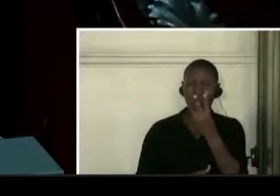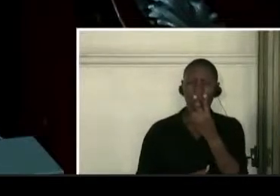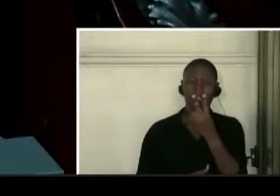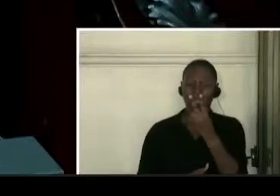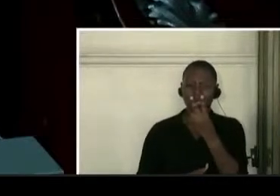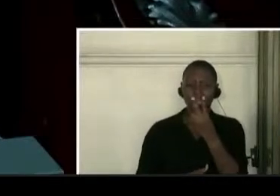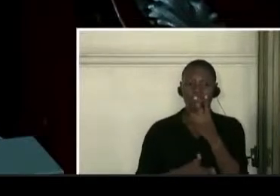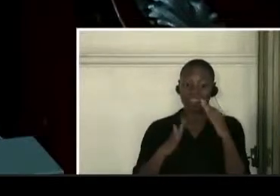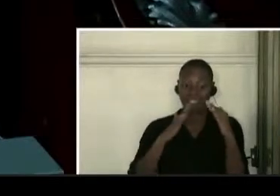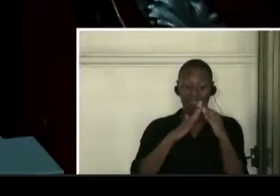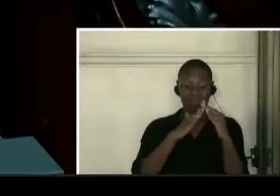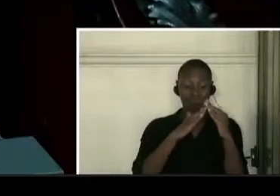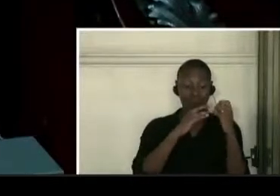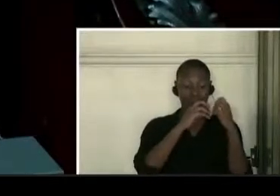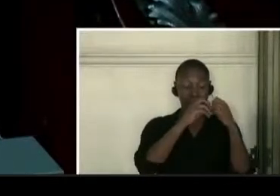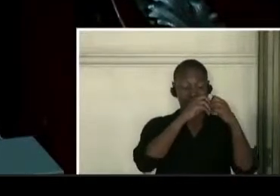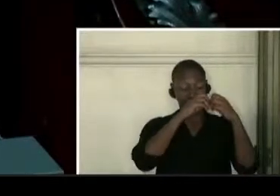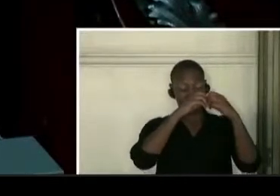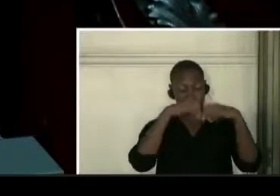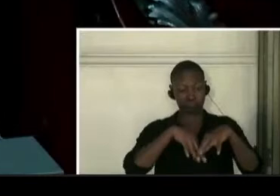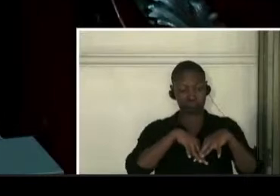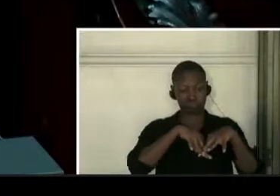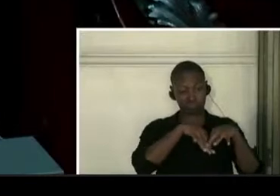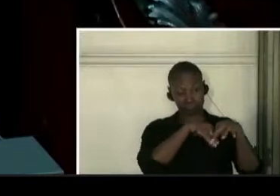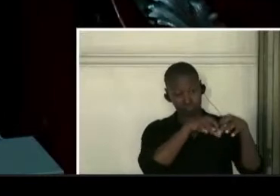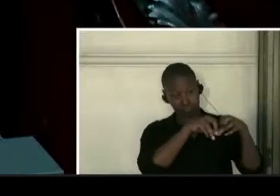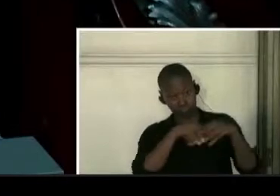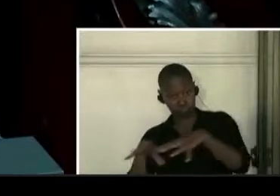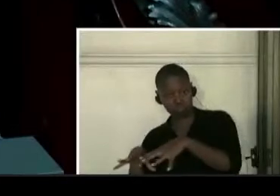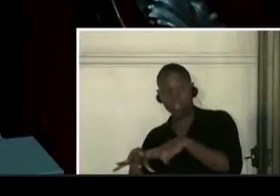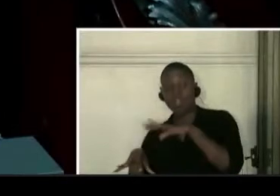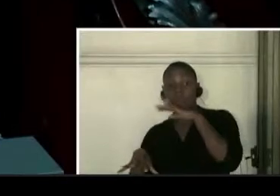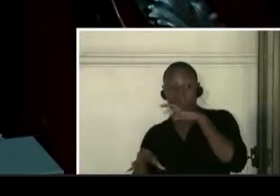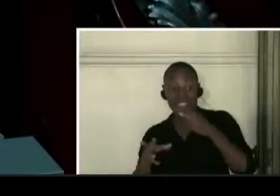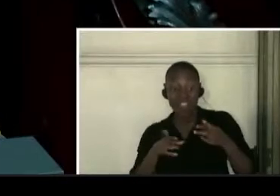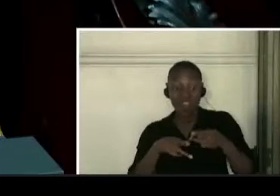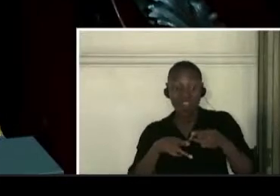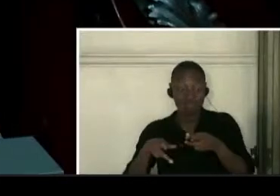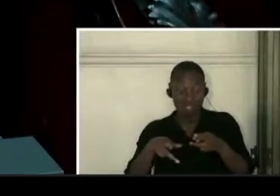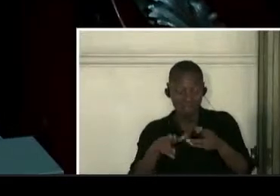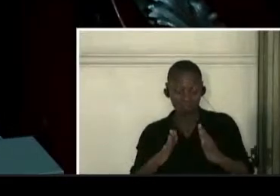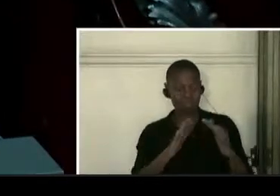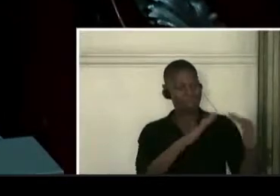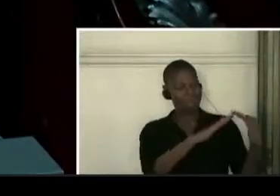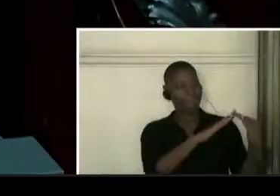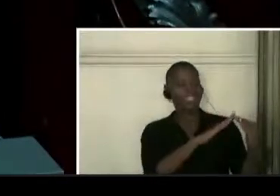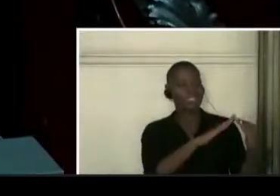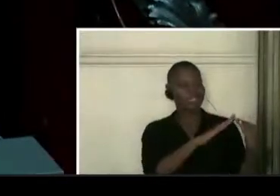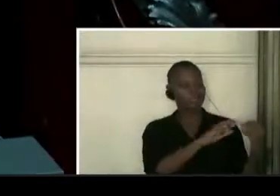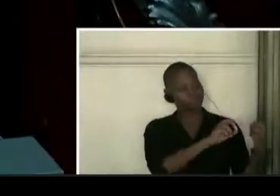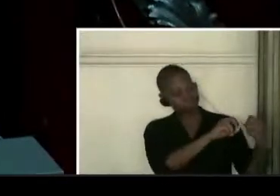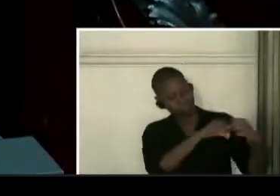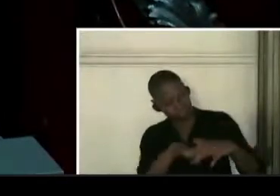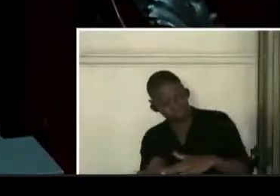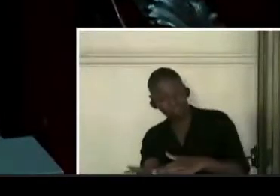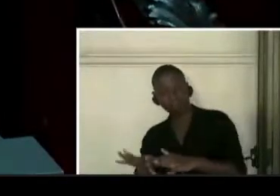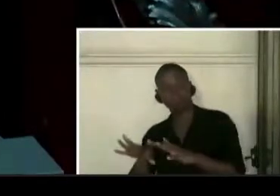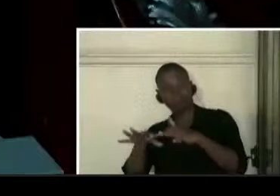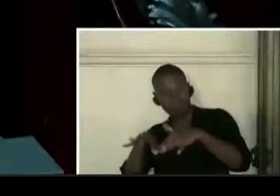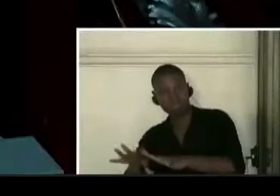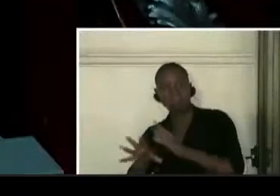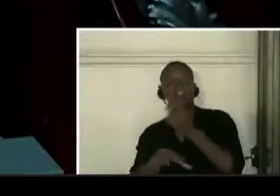ukuguguleka kwezakhiwo ezakhiwe eduze noma osebeni lomfula noma endleleni lapho kwake kwahamba khona